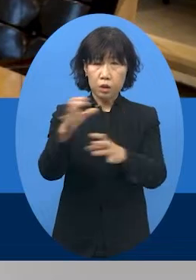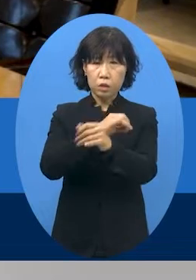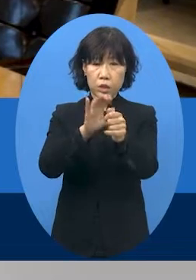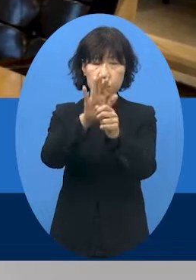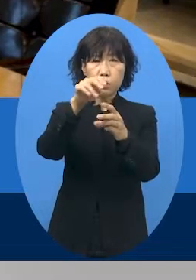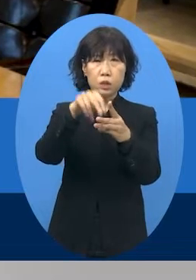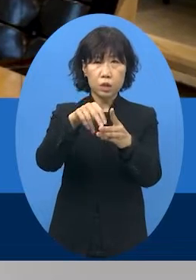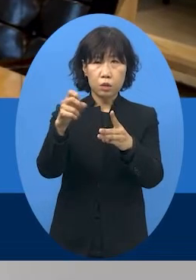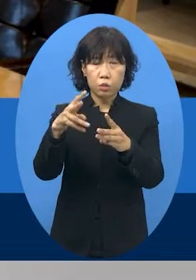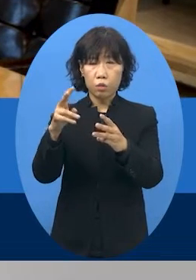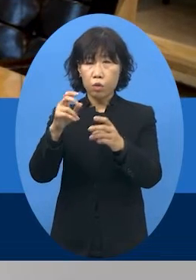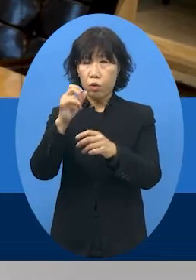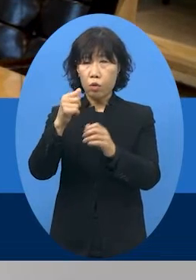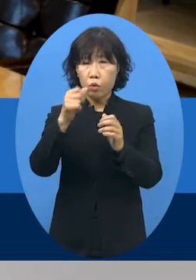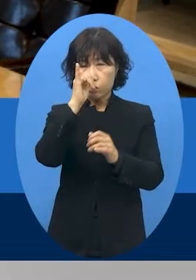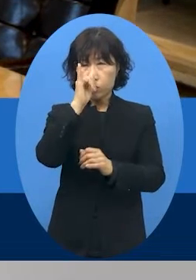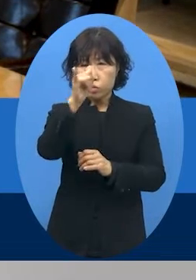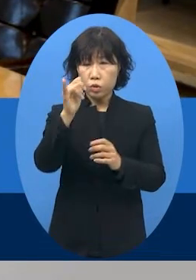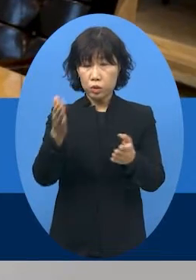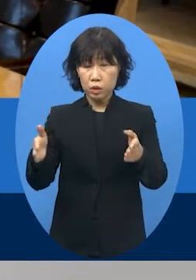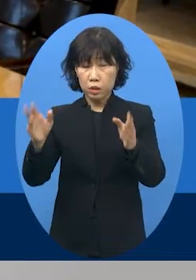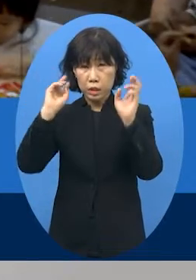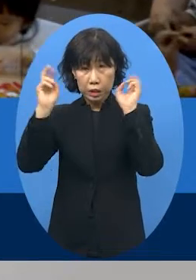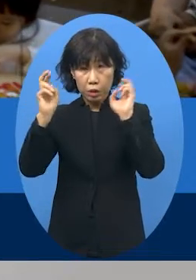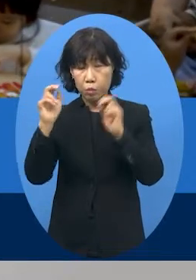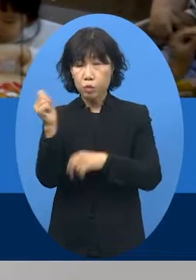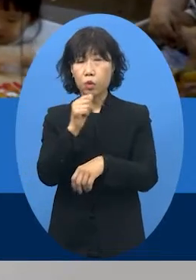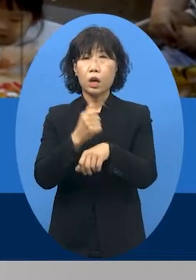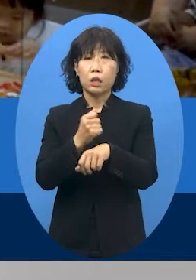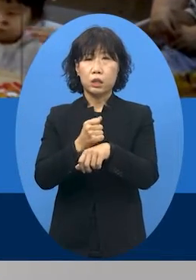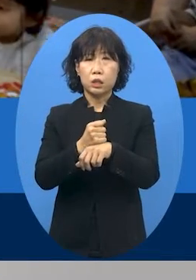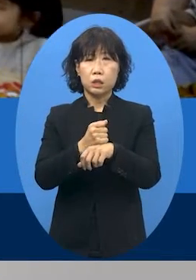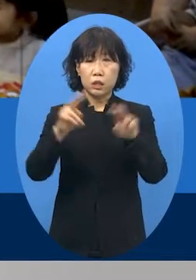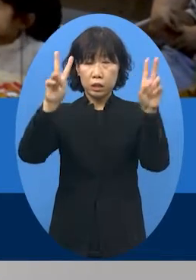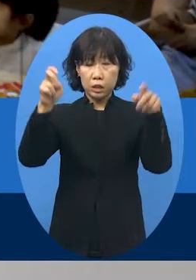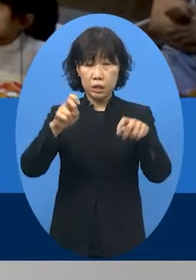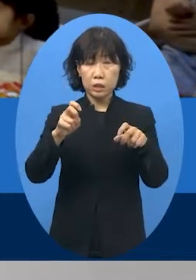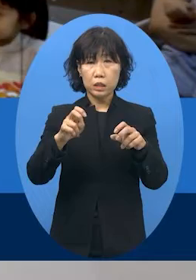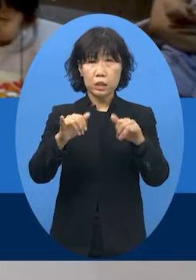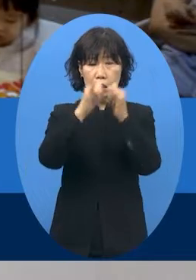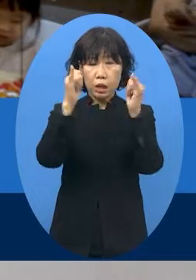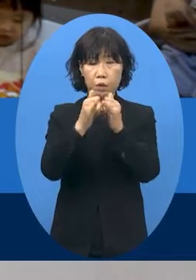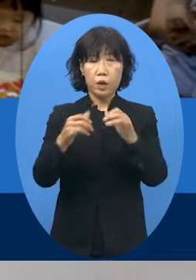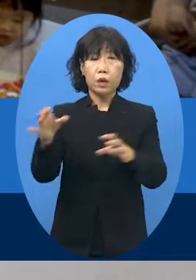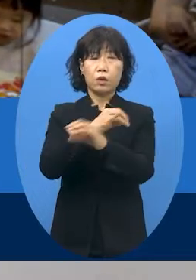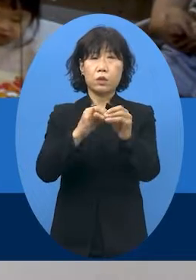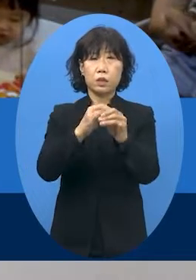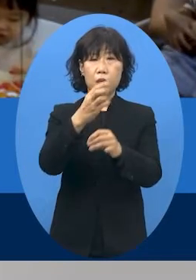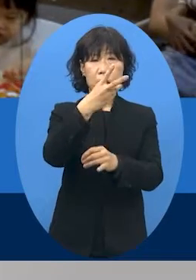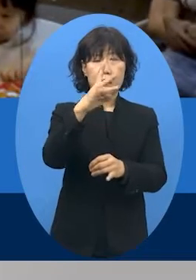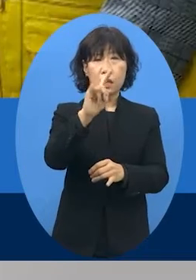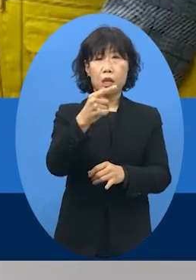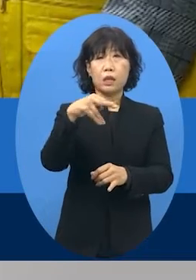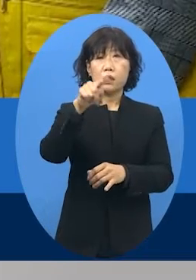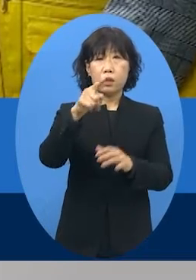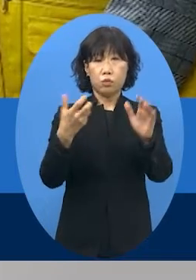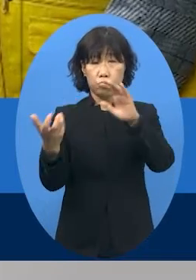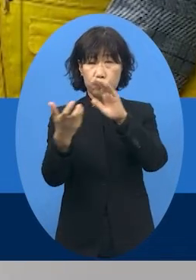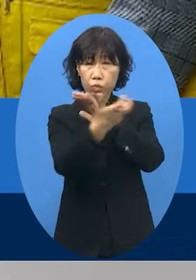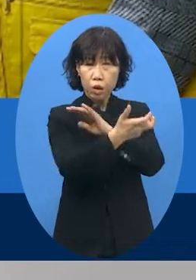동대문구사회적경제지원센터 와 우수 사회적경제 기업을 소개하는 동대문구 사회적 경제